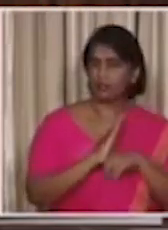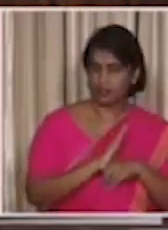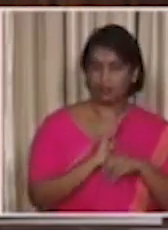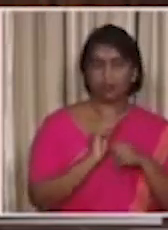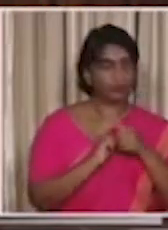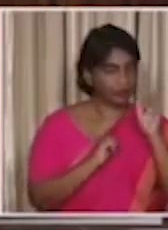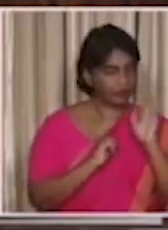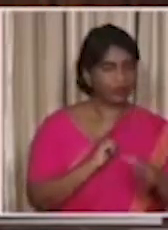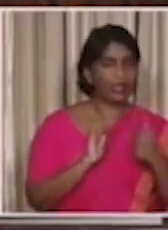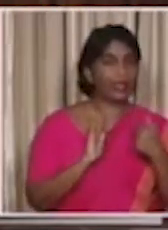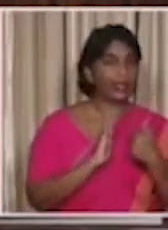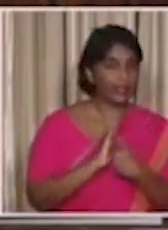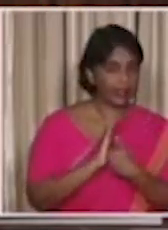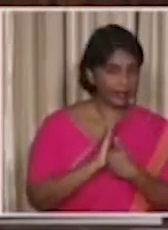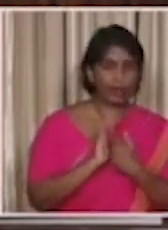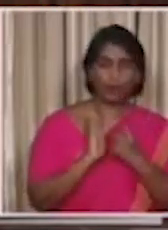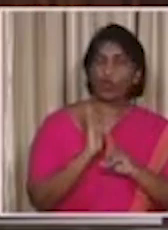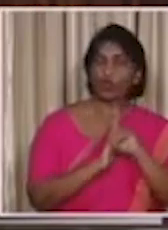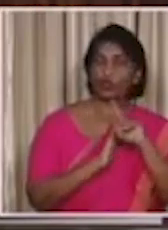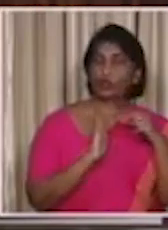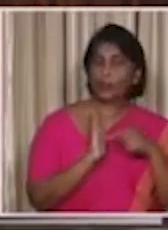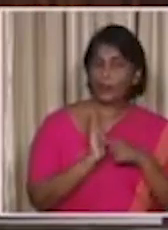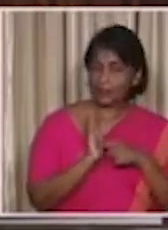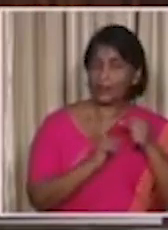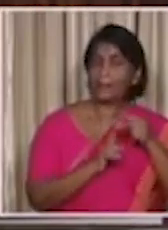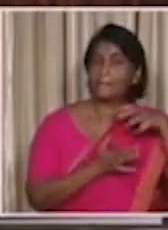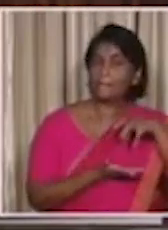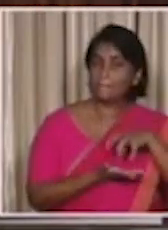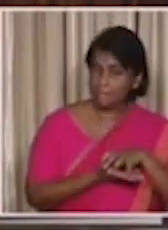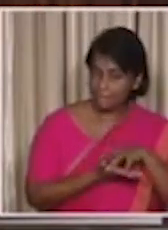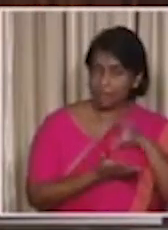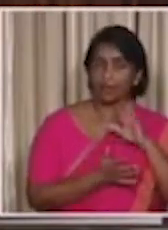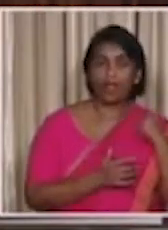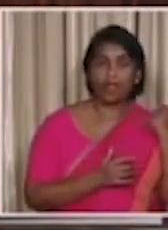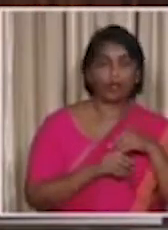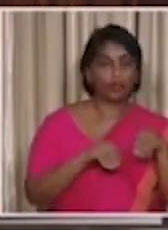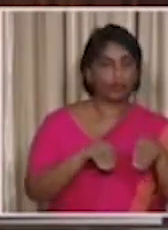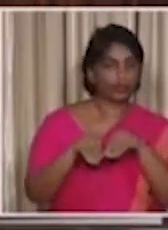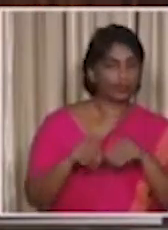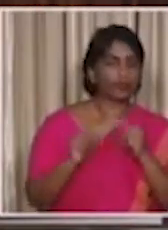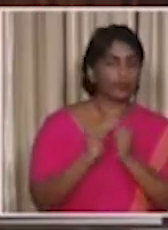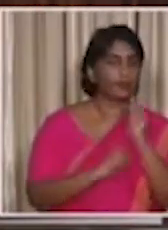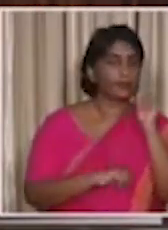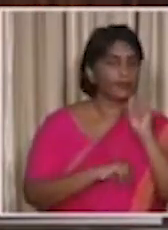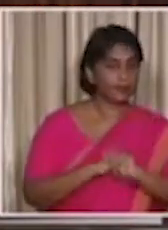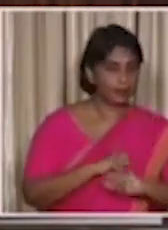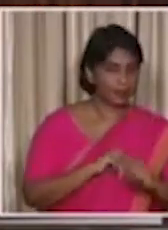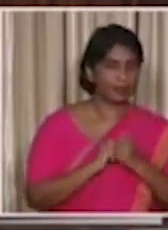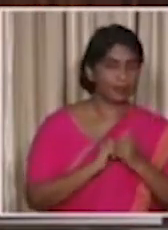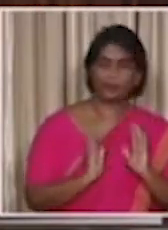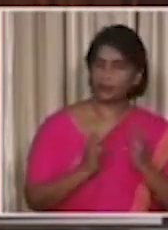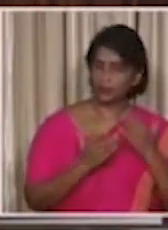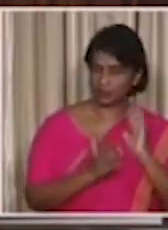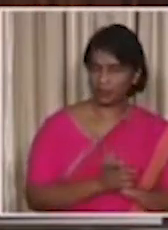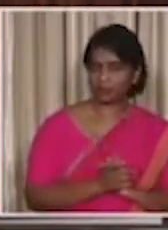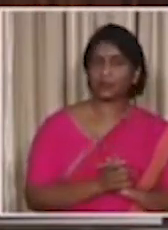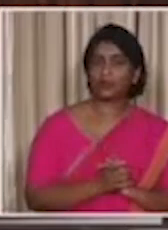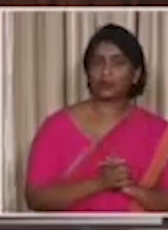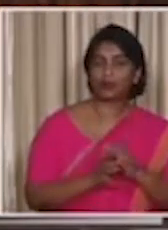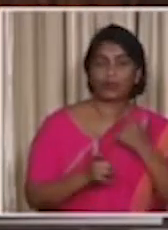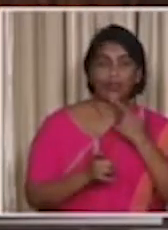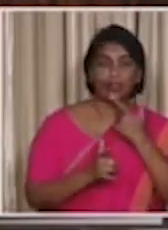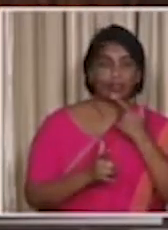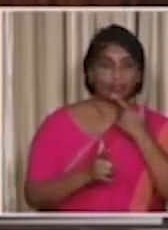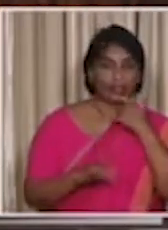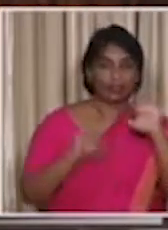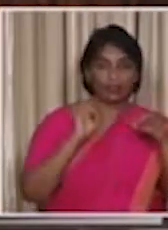වූ නැගෙනීර හා උතුරු මැද පළාත් වෙනුවෙන් උත් නවීන කෘෂිකාර්මික සැලසුමක් දියත් කරනවා. වතුකඩේ